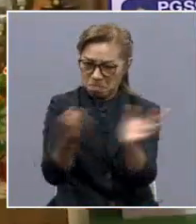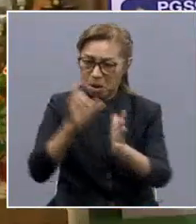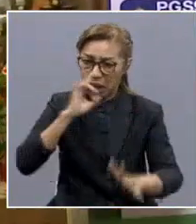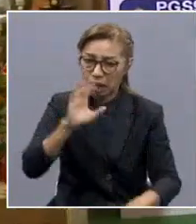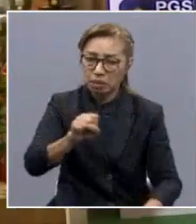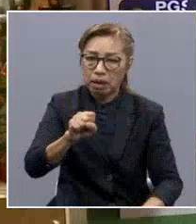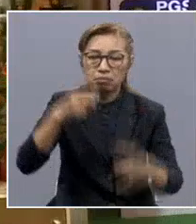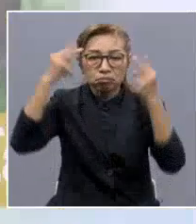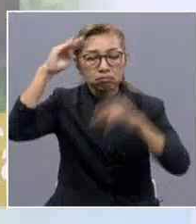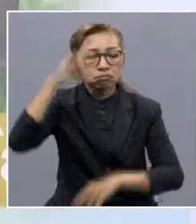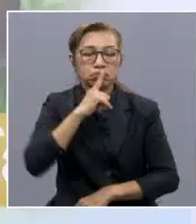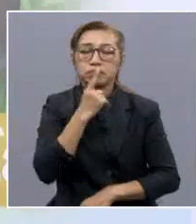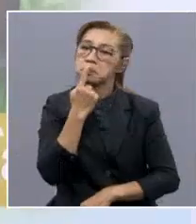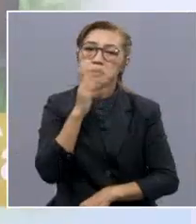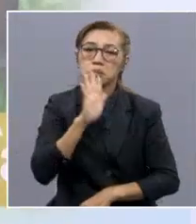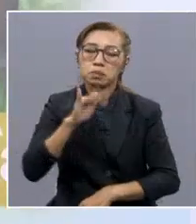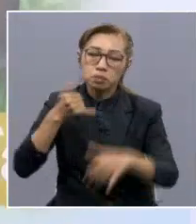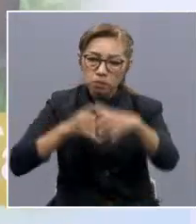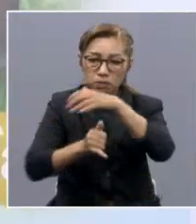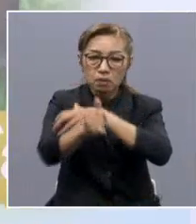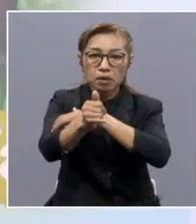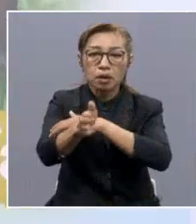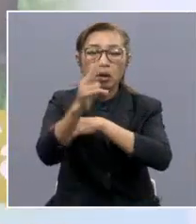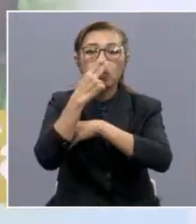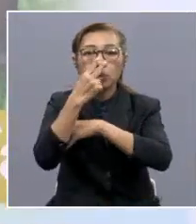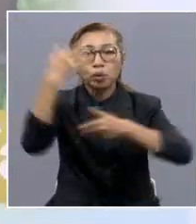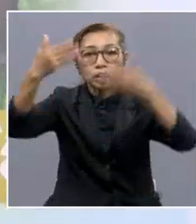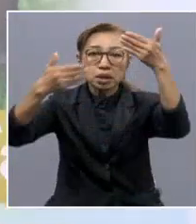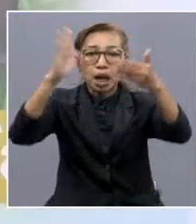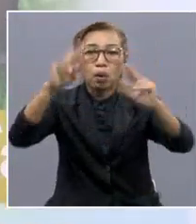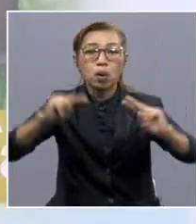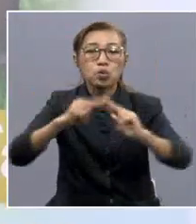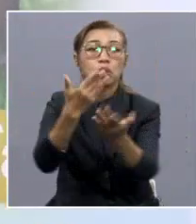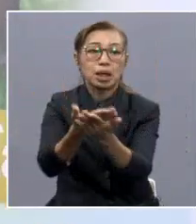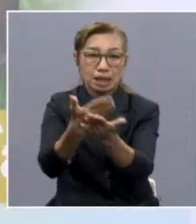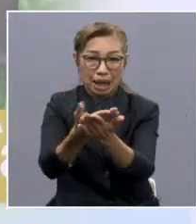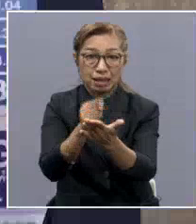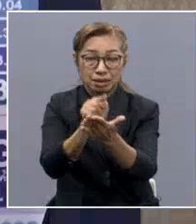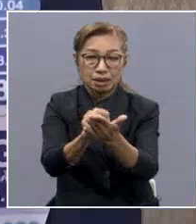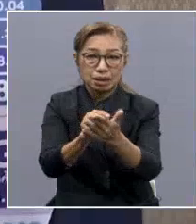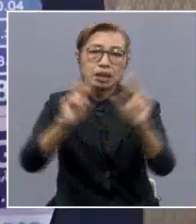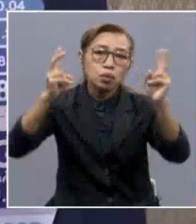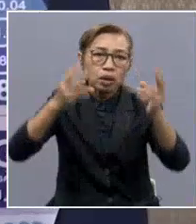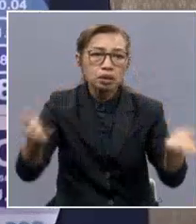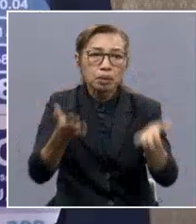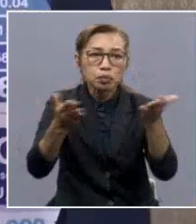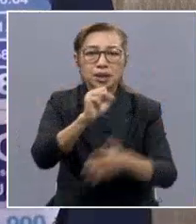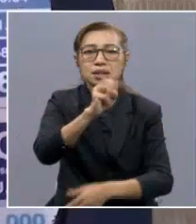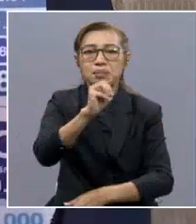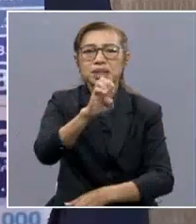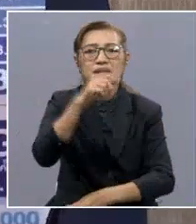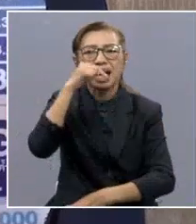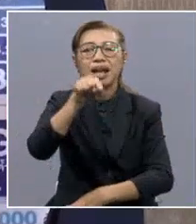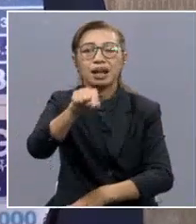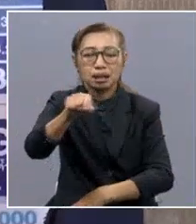าที่ตึกสันติไมตรีร่วมนิทรรศการกระทรวงการคลังขับเคลื่อน SME ไทยสู่เศรษฐกิจยั่งยืนทันทีส่วนความเคลื่อนไหว